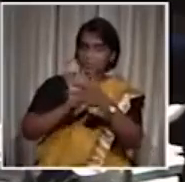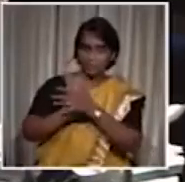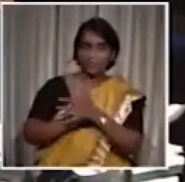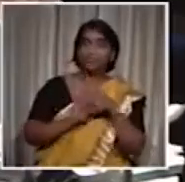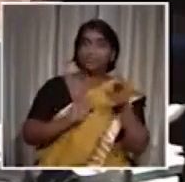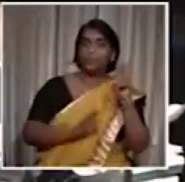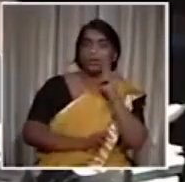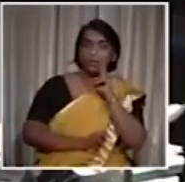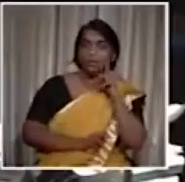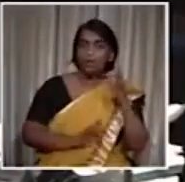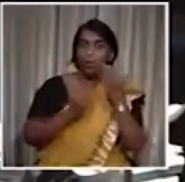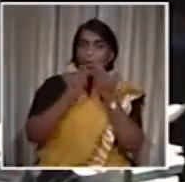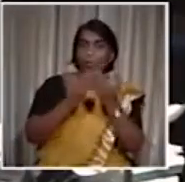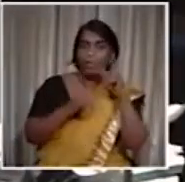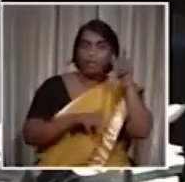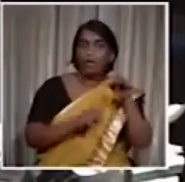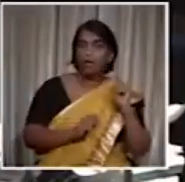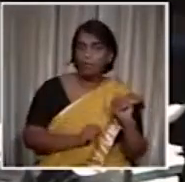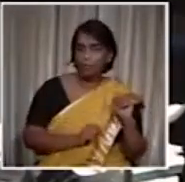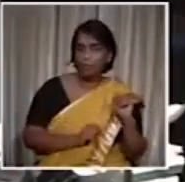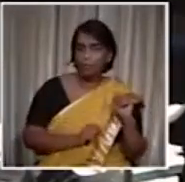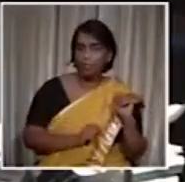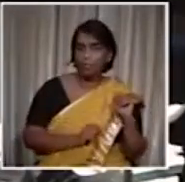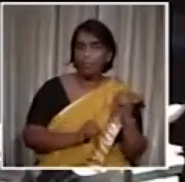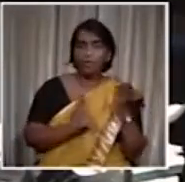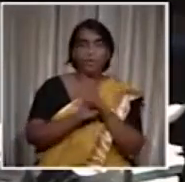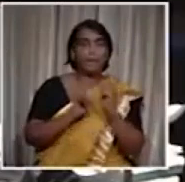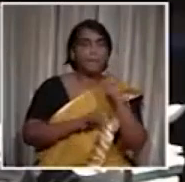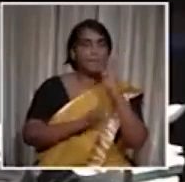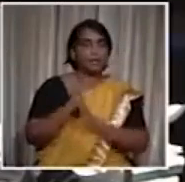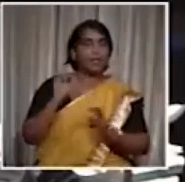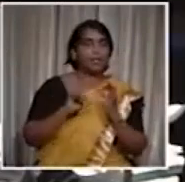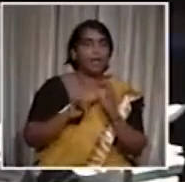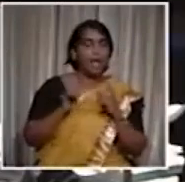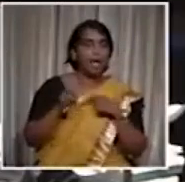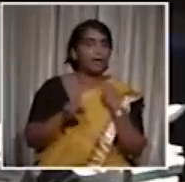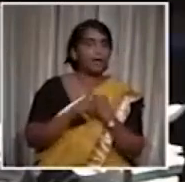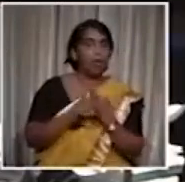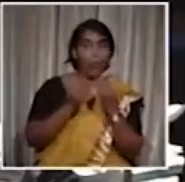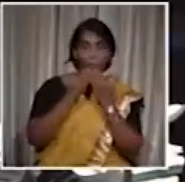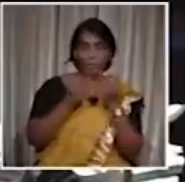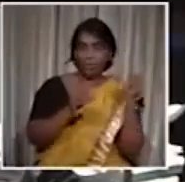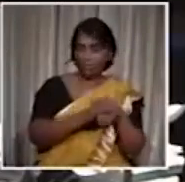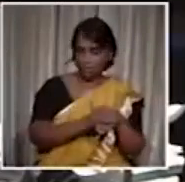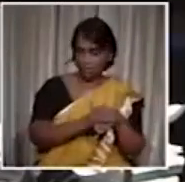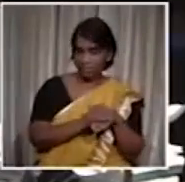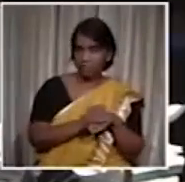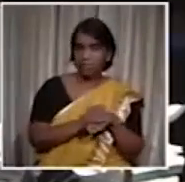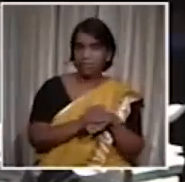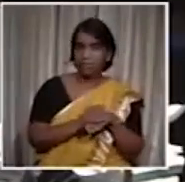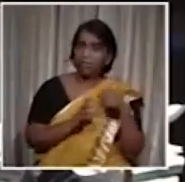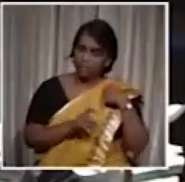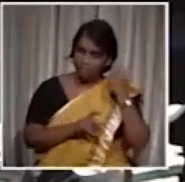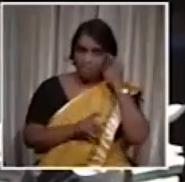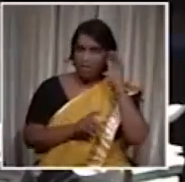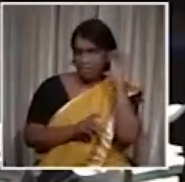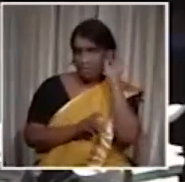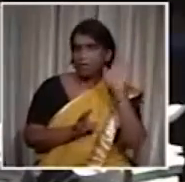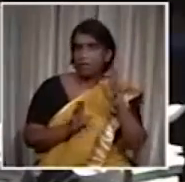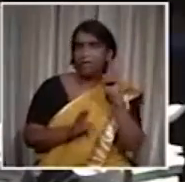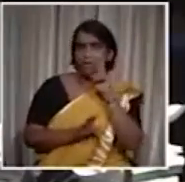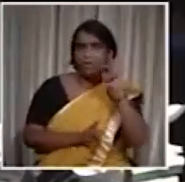පුළුවන්. දැන් රනිල් වික්‍රමසිංහ මහත්තයා උපදේශකවරු කවුද? හිටපු පාර්ලිමේන්තු මන්ත්‍රී අකිල විරාජ් උපදේශකයි. මම දැනගන්න කැමති රනිල් වික්‍රමසිංහ